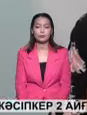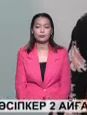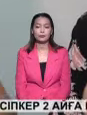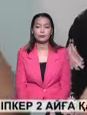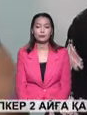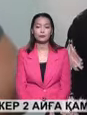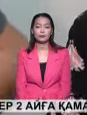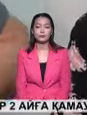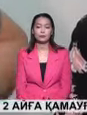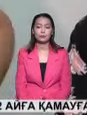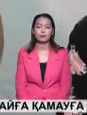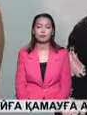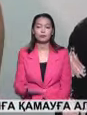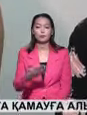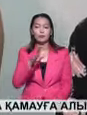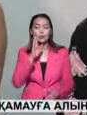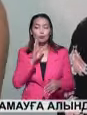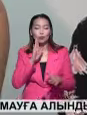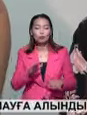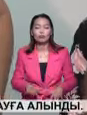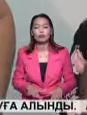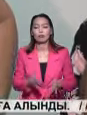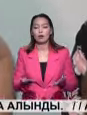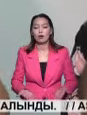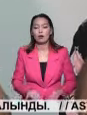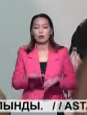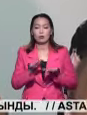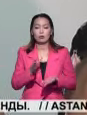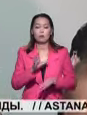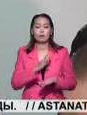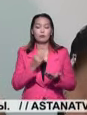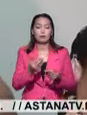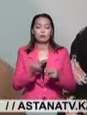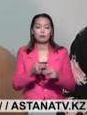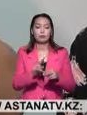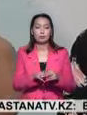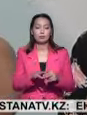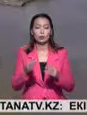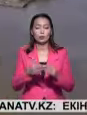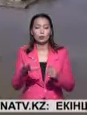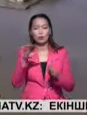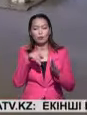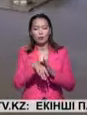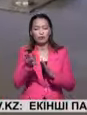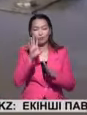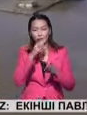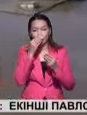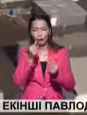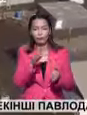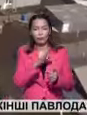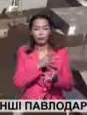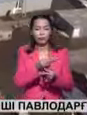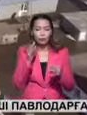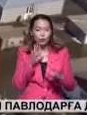Су дейтін біз кеткеннен кейін уже мына омыраудан келді. Омыраудан келгенде уже төлдің бәрі кетті. Көктемгі тасқында